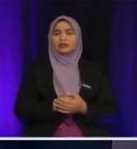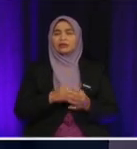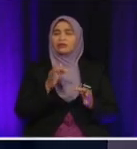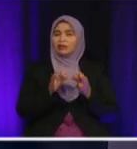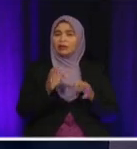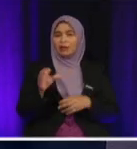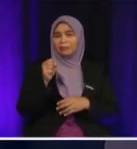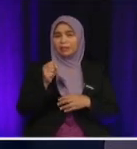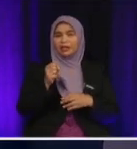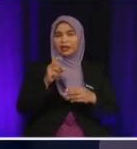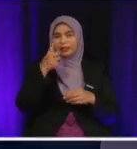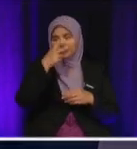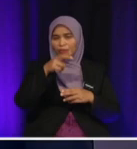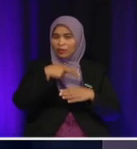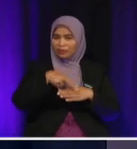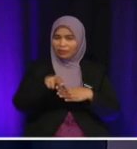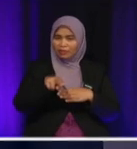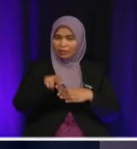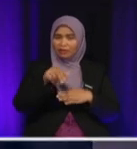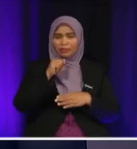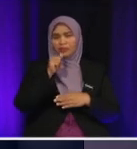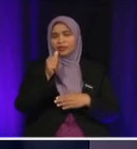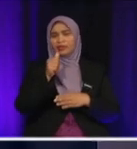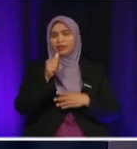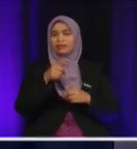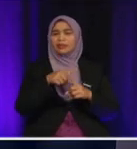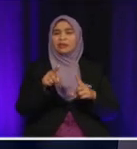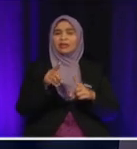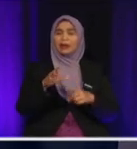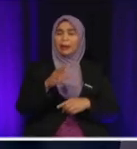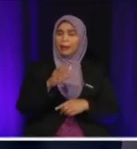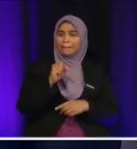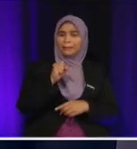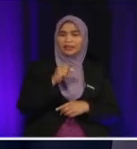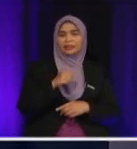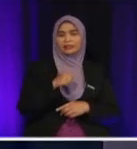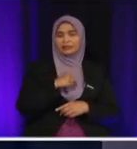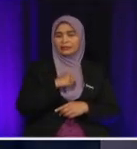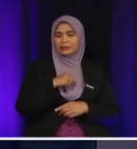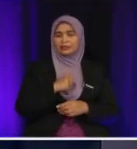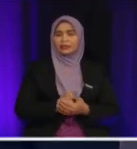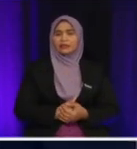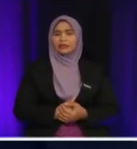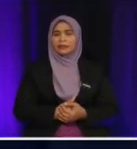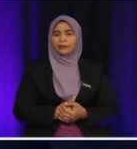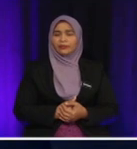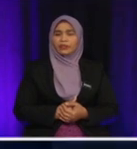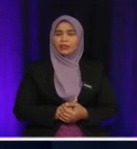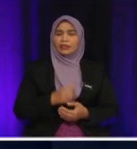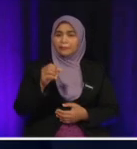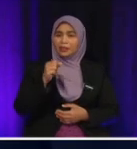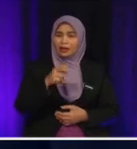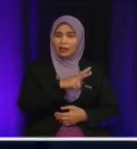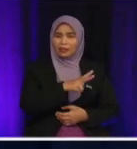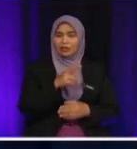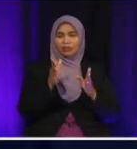curi ni. Tak, bukan. Sebab dia bukan tujuan memiliki. Dia nak menghantar ke balai polis. Jadi itu bukan maksud memiliki. Jadi kita tengok, mengambil harta orang lain